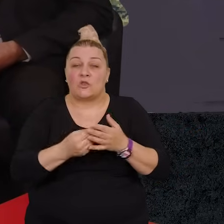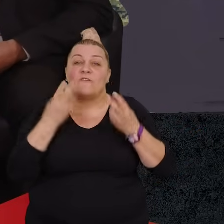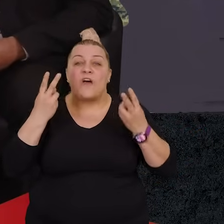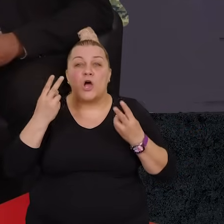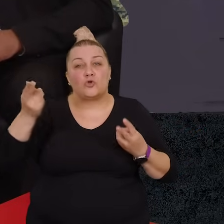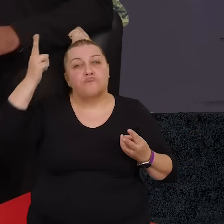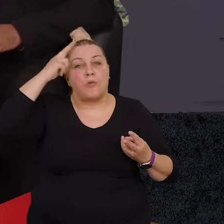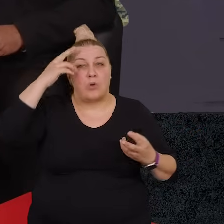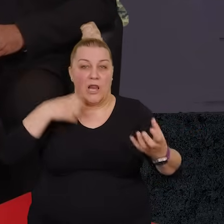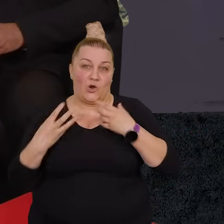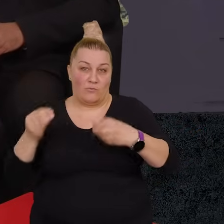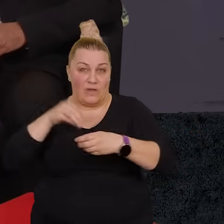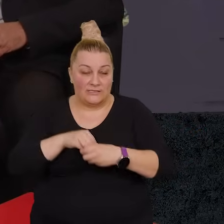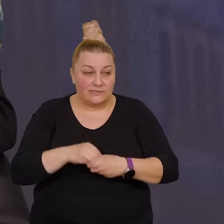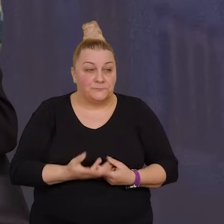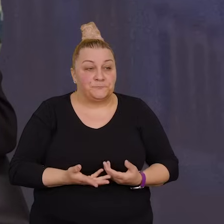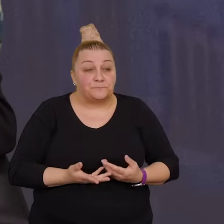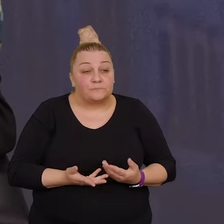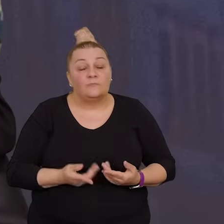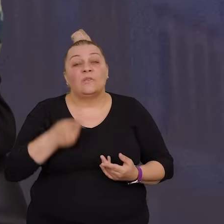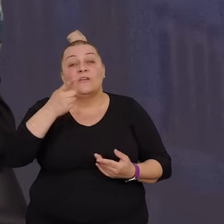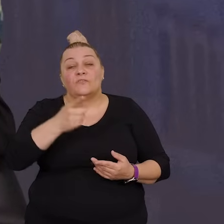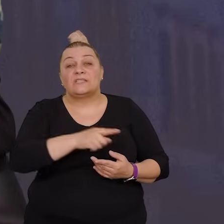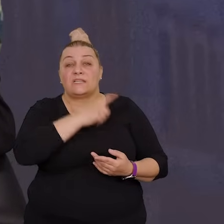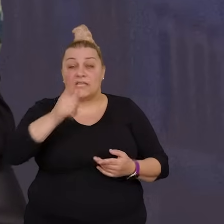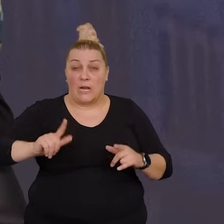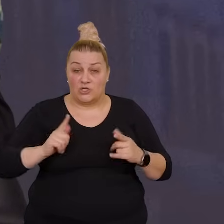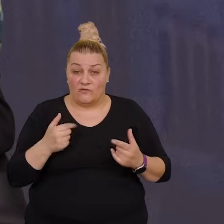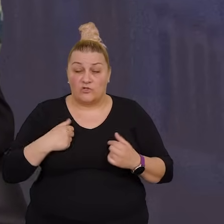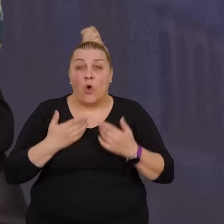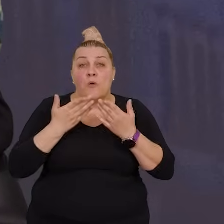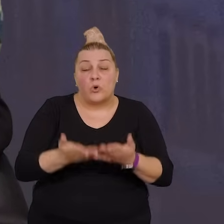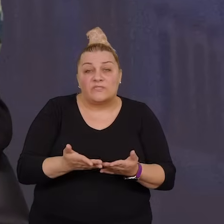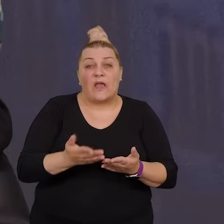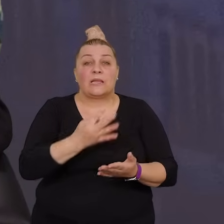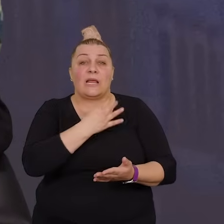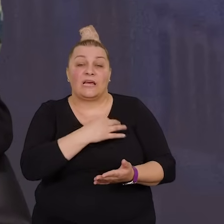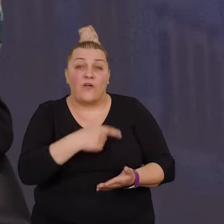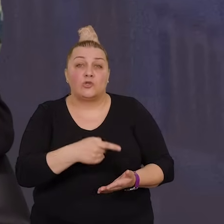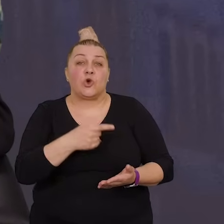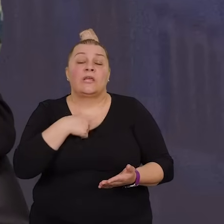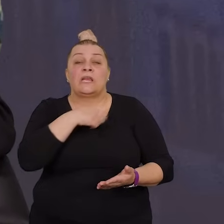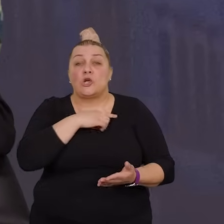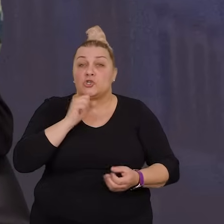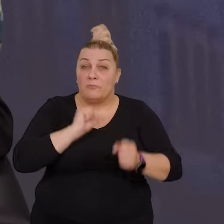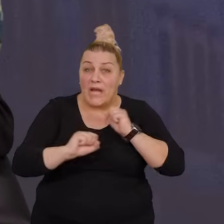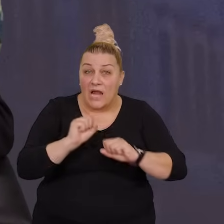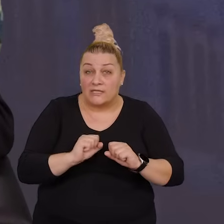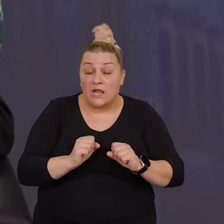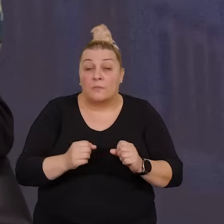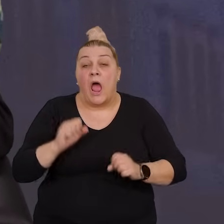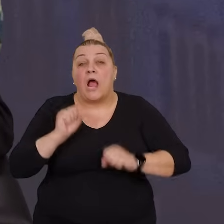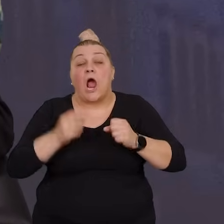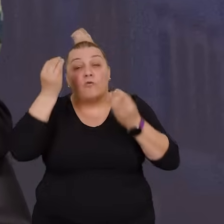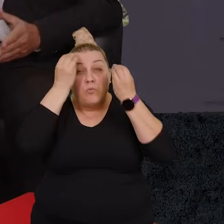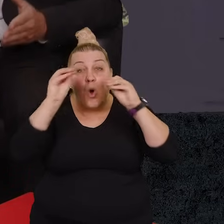realitet. Evo, za kraj, cijeli život posvetili ste ljubavi prema domovini, hrvatskim braniteljima, našim vitezovima. Kakvu poruku u ovom blagdanskom